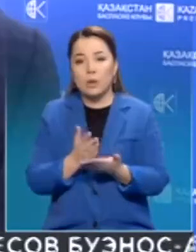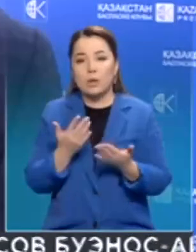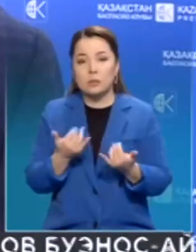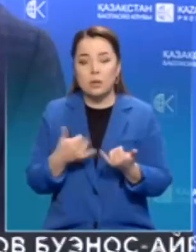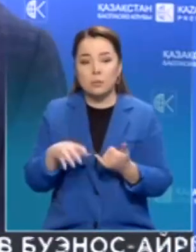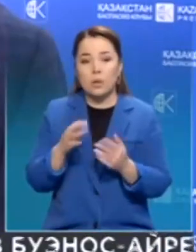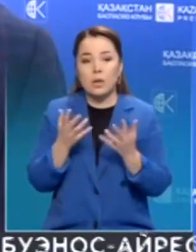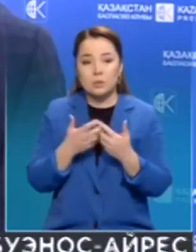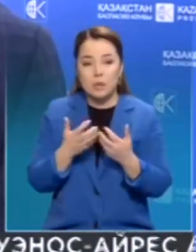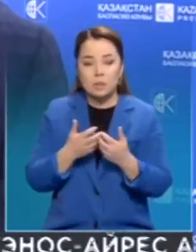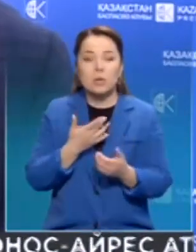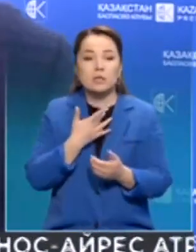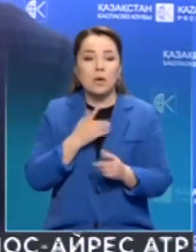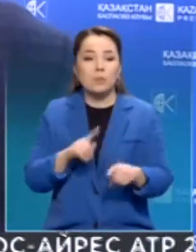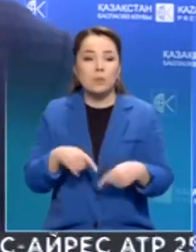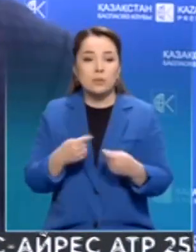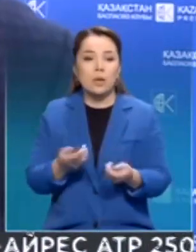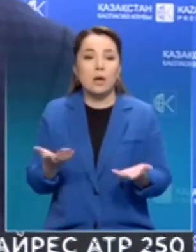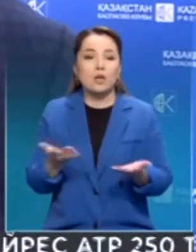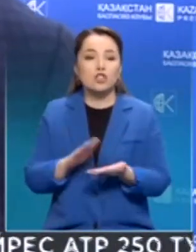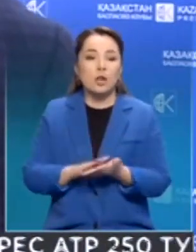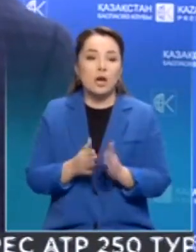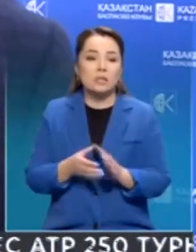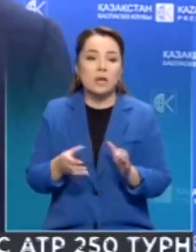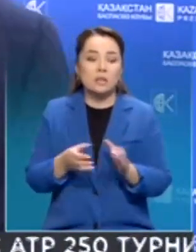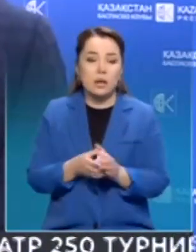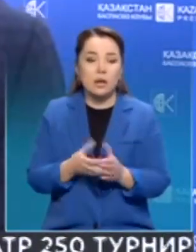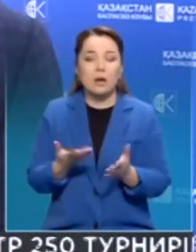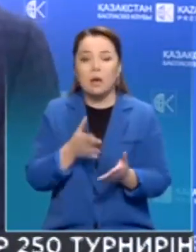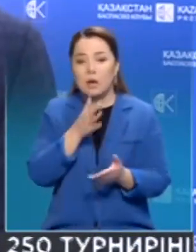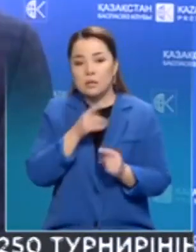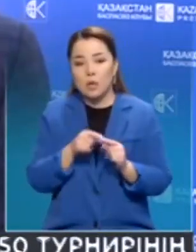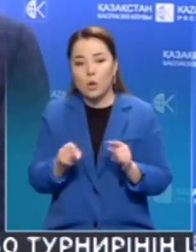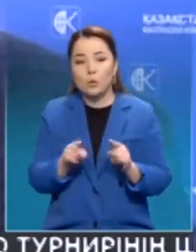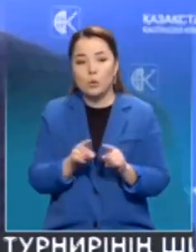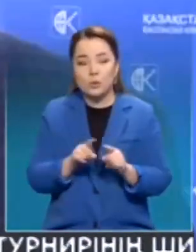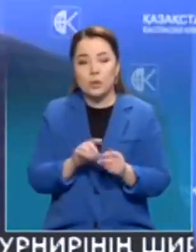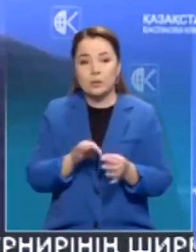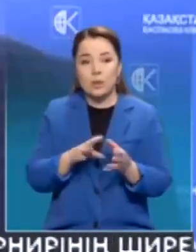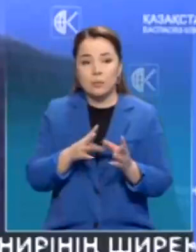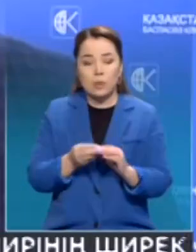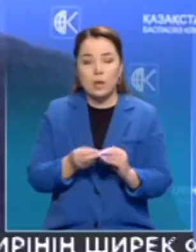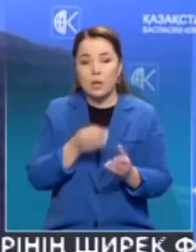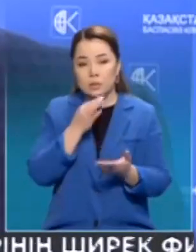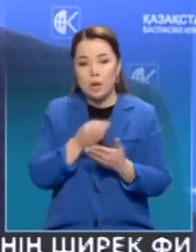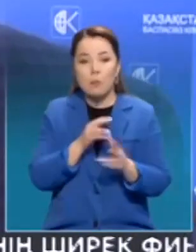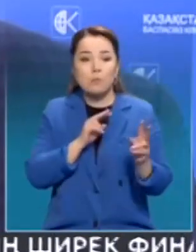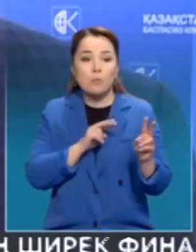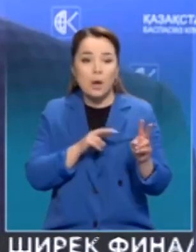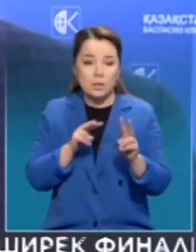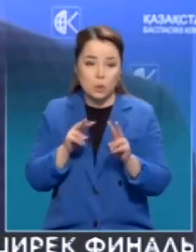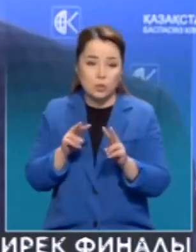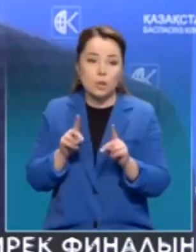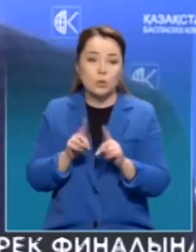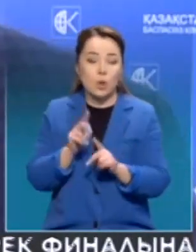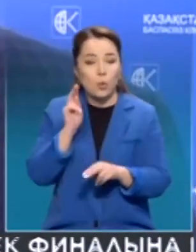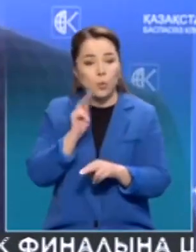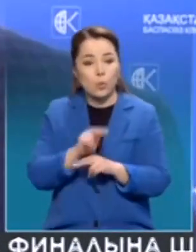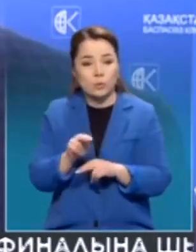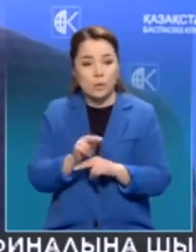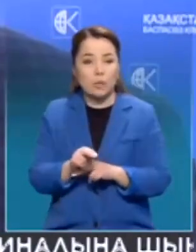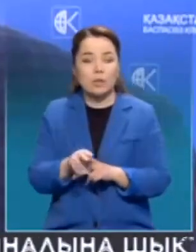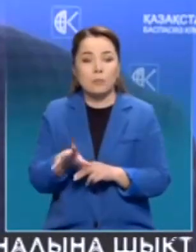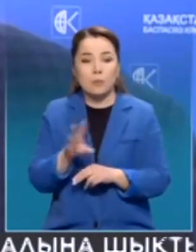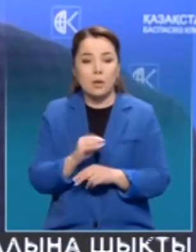дауыстар есептеген уақыттарда кім қалай болады, қандай жағдайда, қандай кезеңдері болады деген нәрсенің бәрі. Сондықтан мен ойымша бақылаушыларды оқыту және